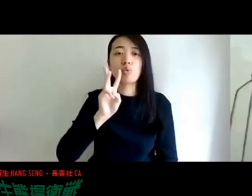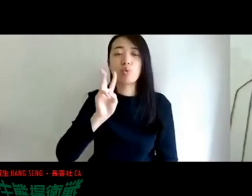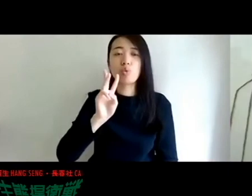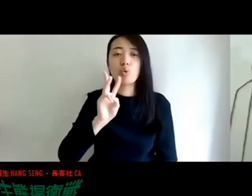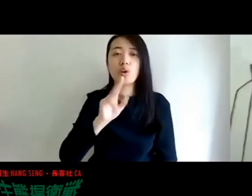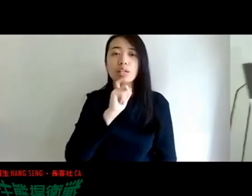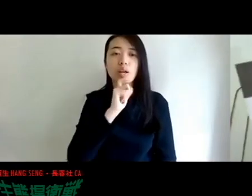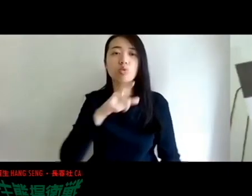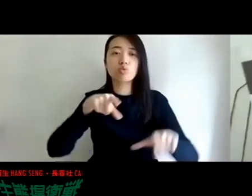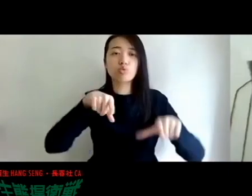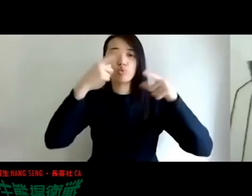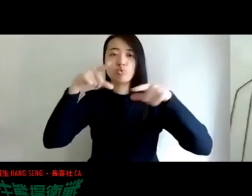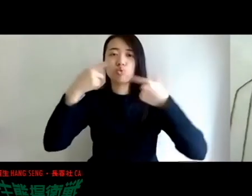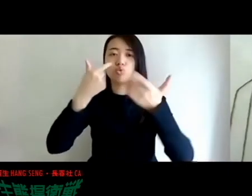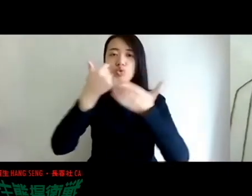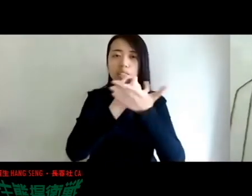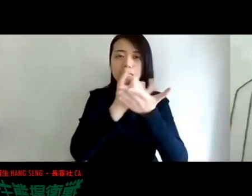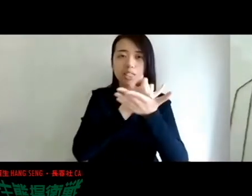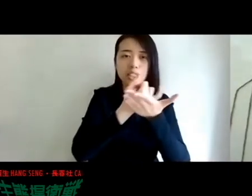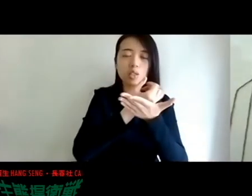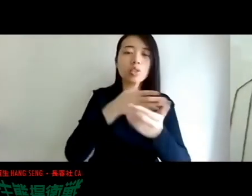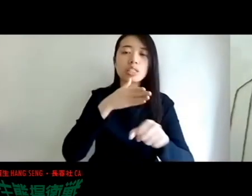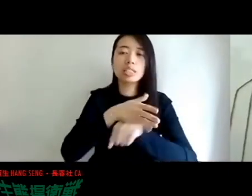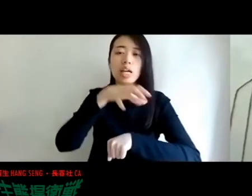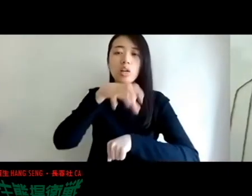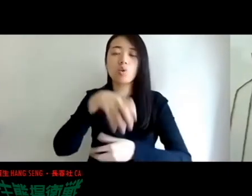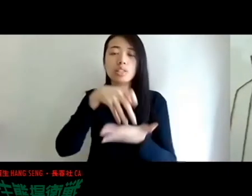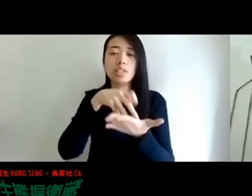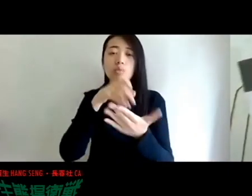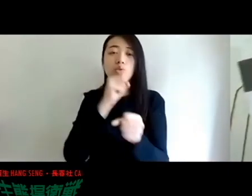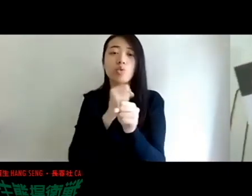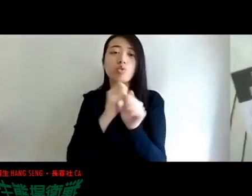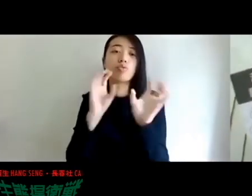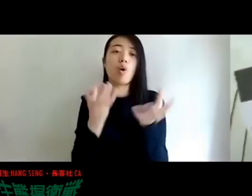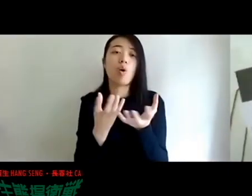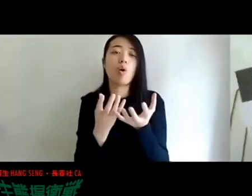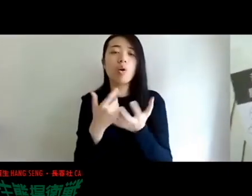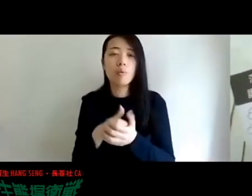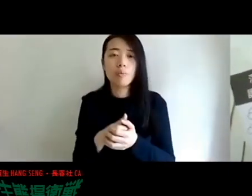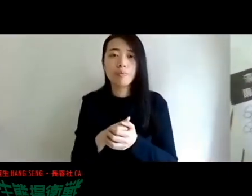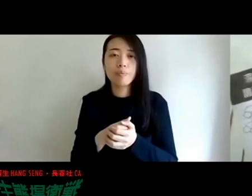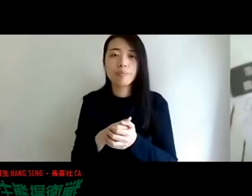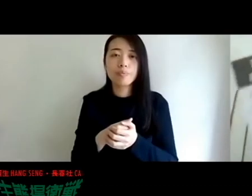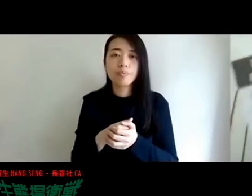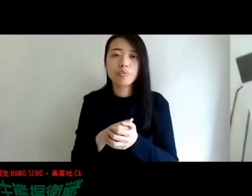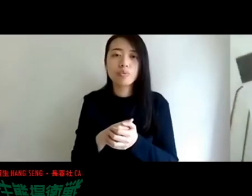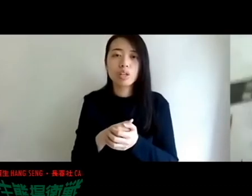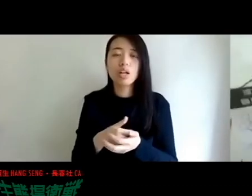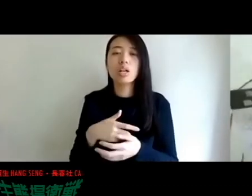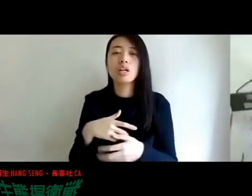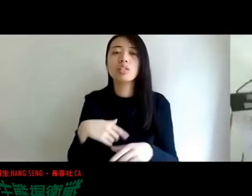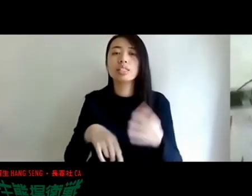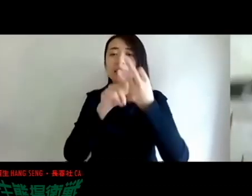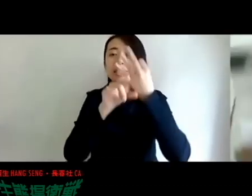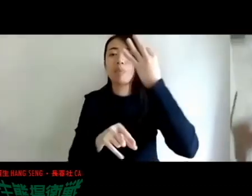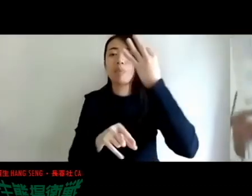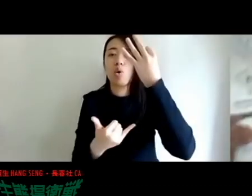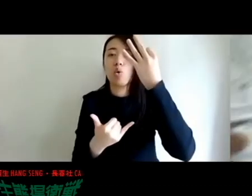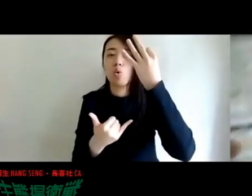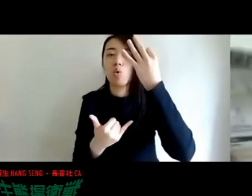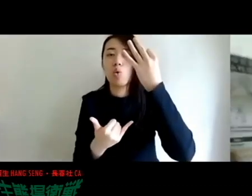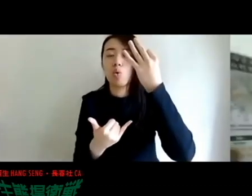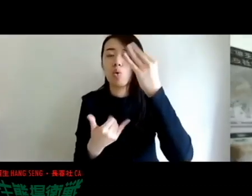木調查社區參與工作坊啦。咁我哋嚟下個即係嚟緊呢個星期六3月6日咧，咁就最後有一